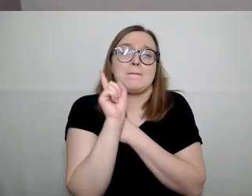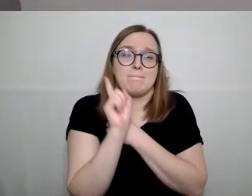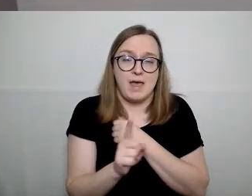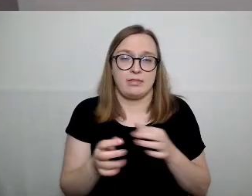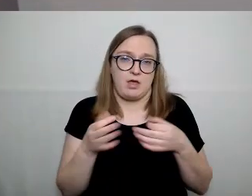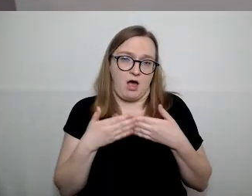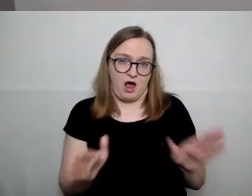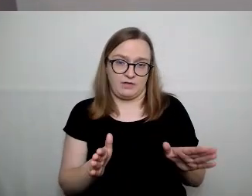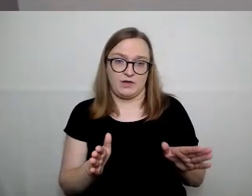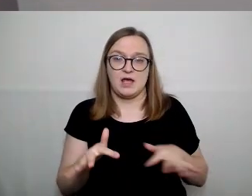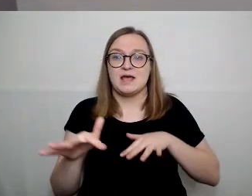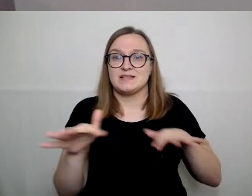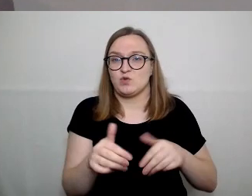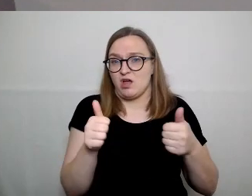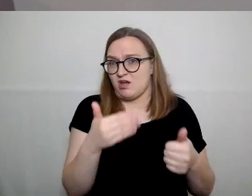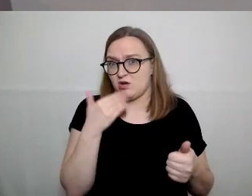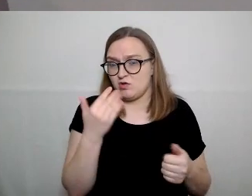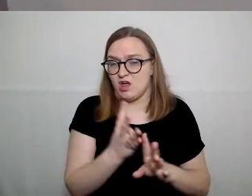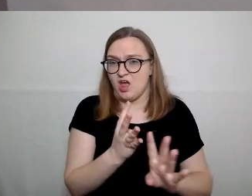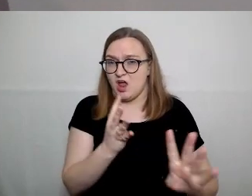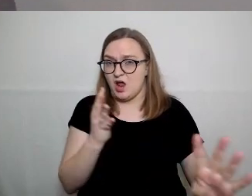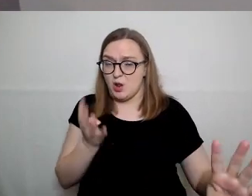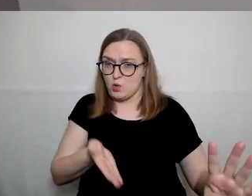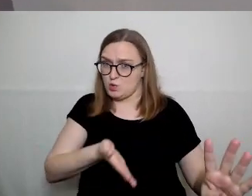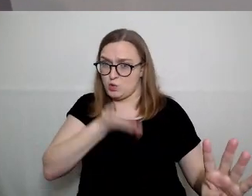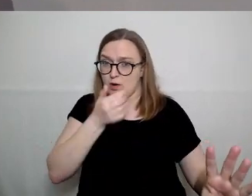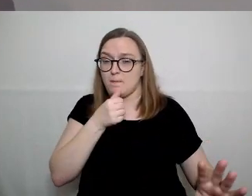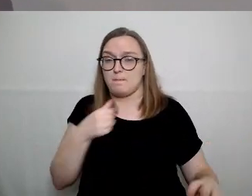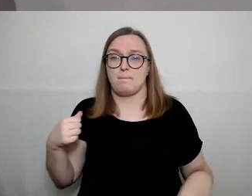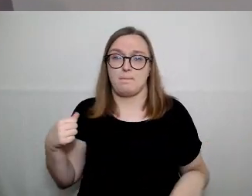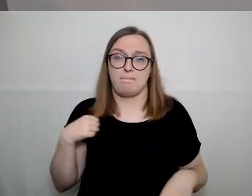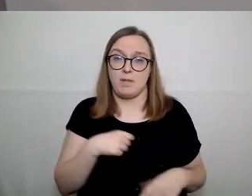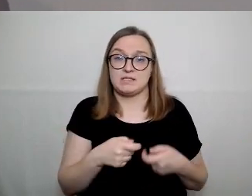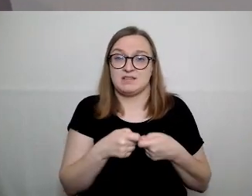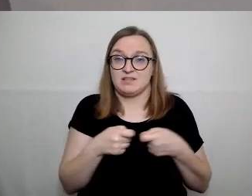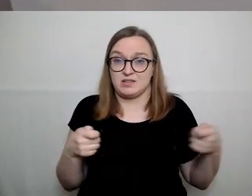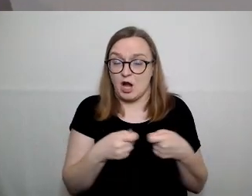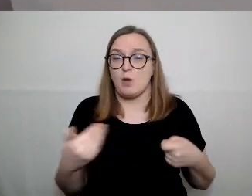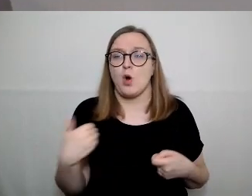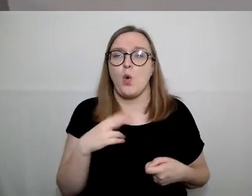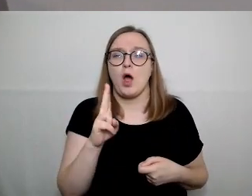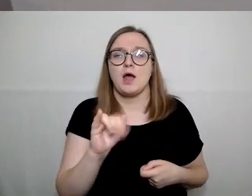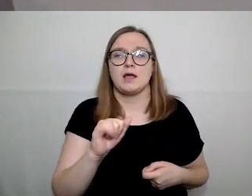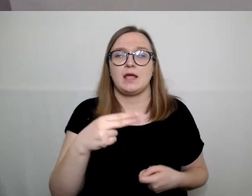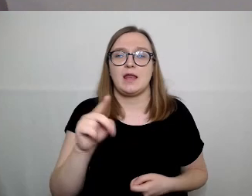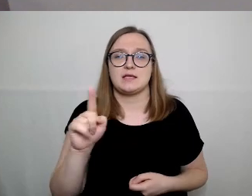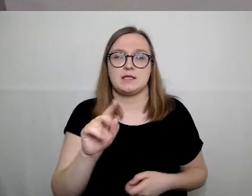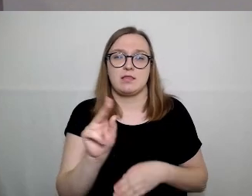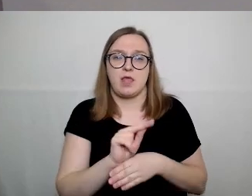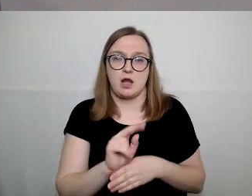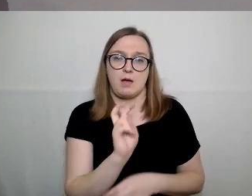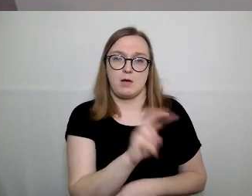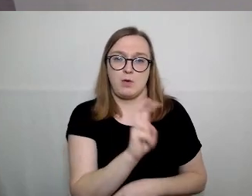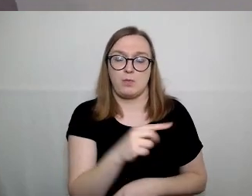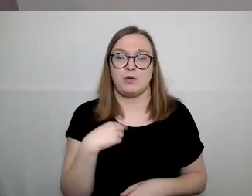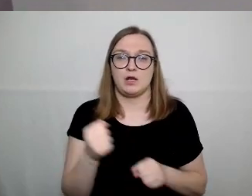eilės milžiniškos ir aš pats, tarkim, po traumos norėjau lankytis pas kineziterapeutą ir turiu dėl to važinėti 30